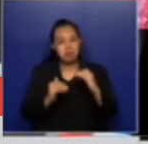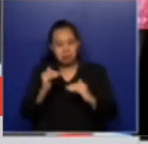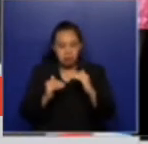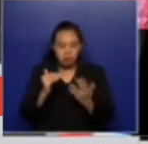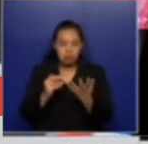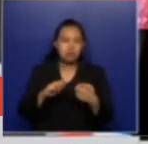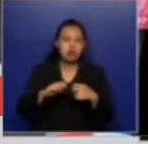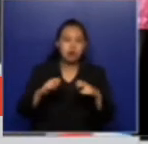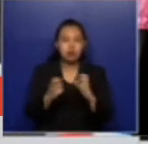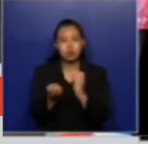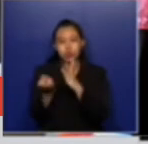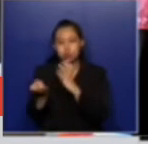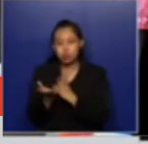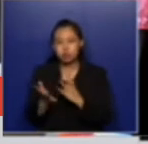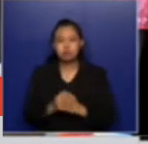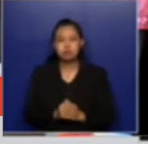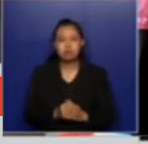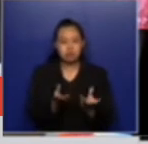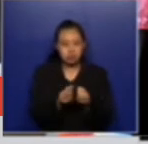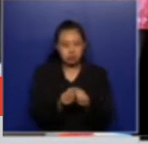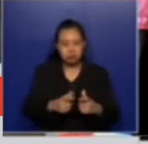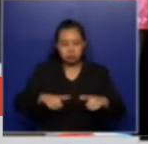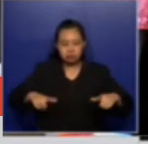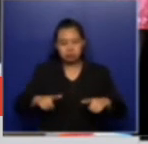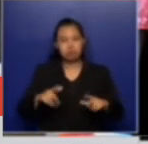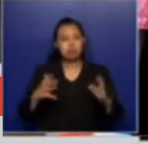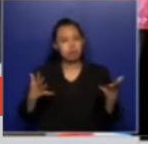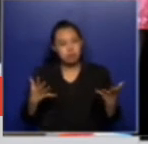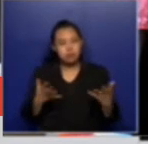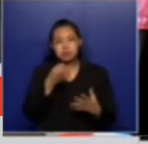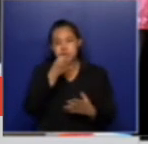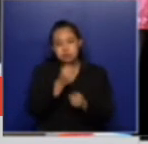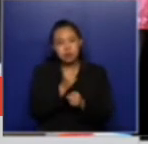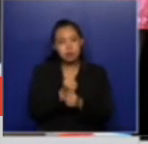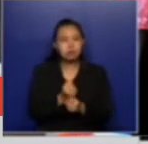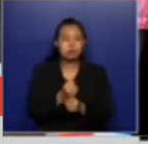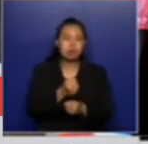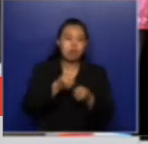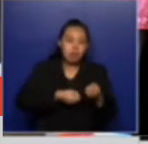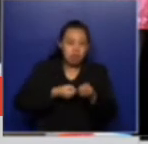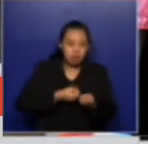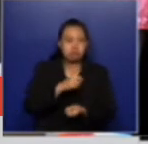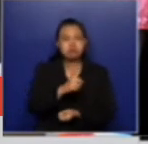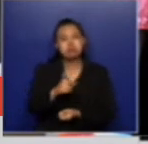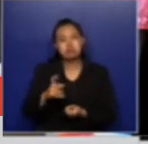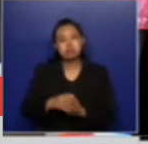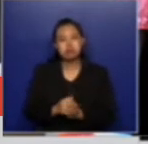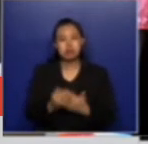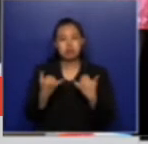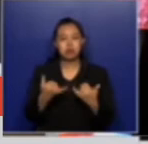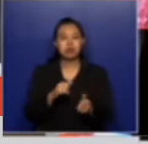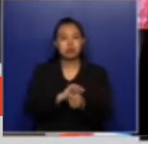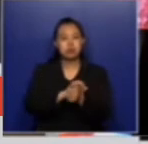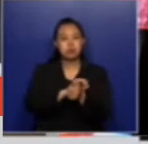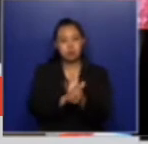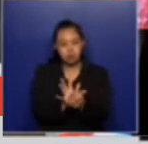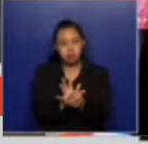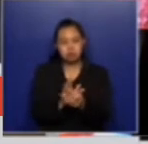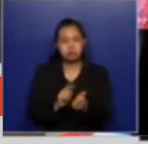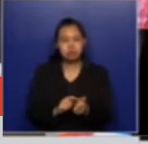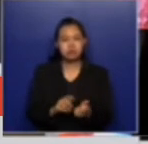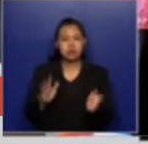ที่ทำกินก็ไม่มีแล้ววันนี้เอาโควิดเนี่ยมาเป็นผู้ร้